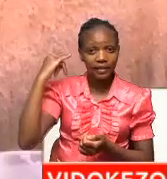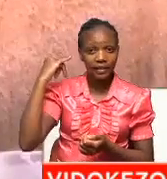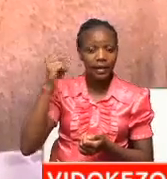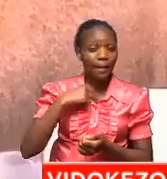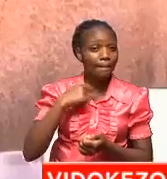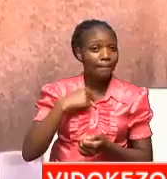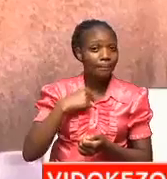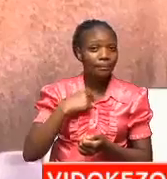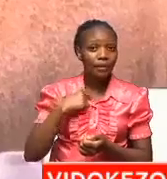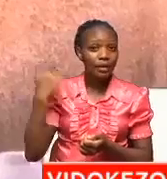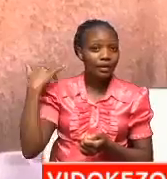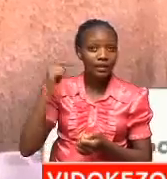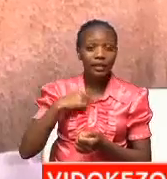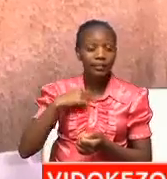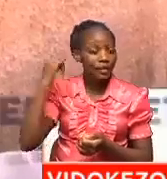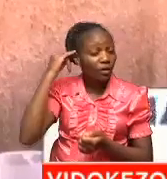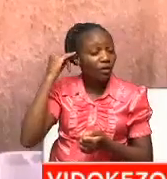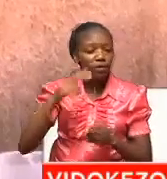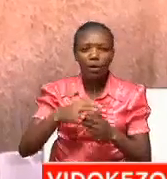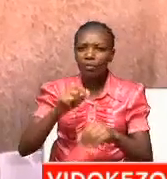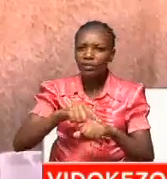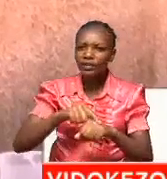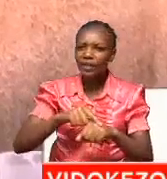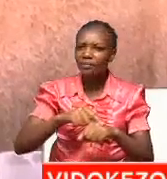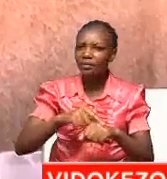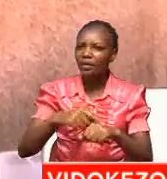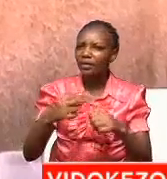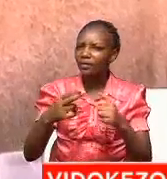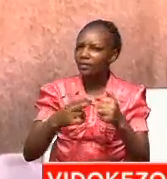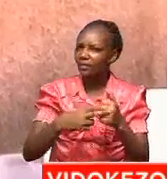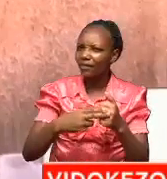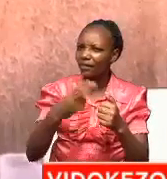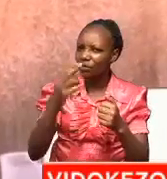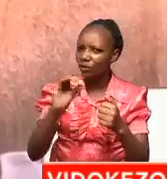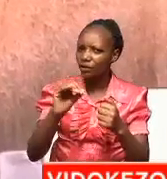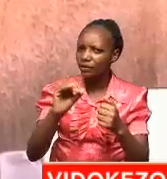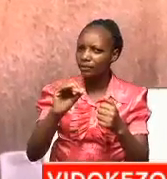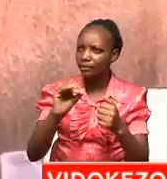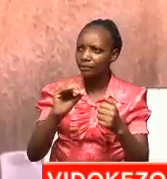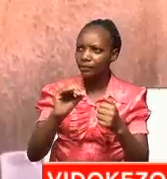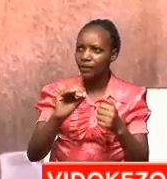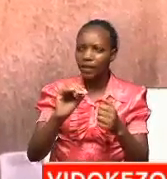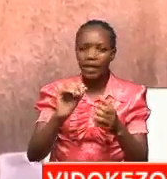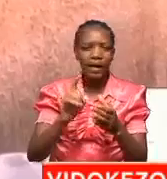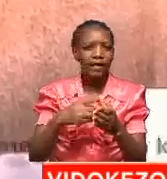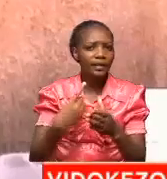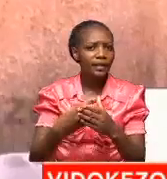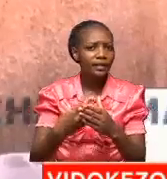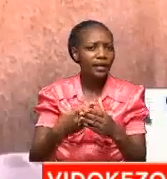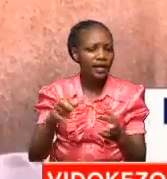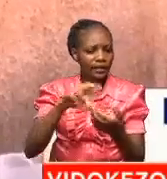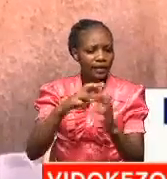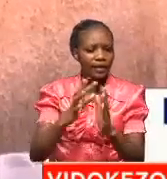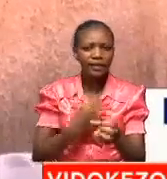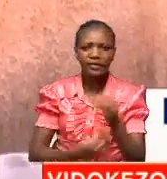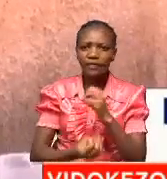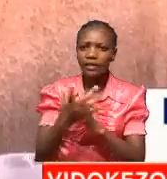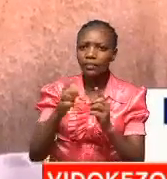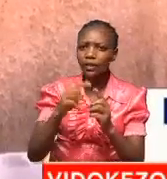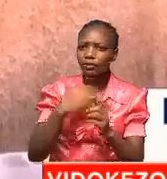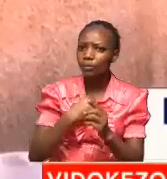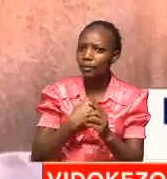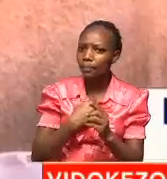simu kitu saa moja na dakika 20 na shangazi mwenye kijana aliaga. Na akanieleza ya